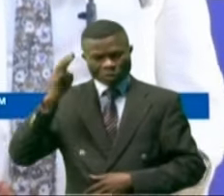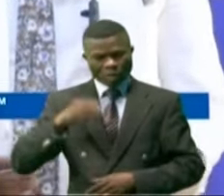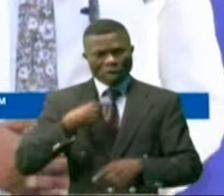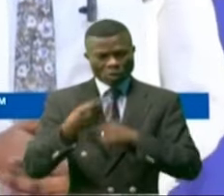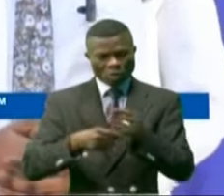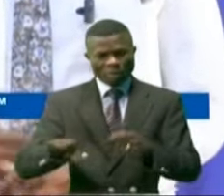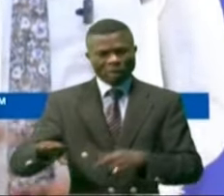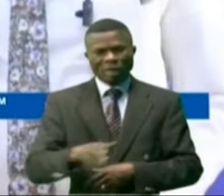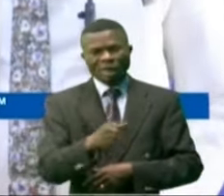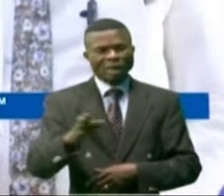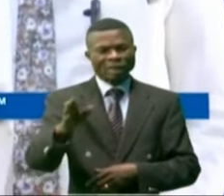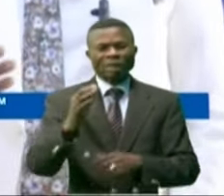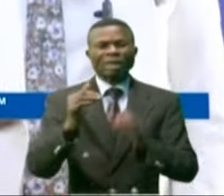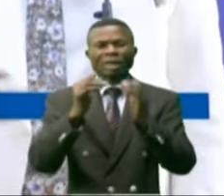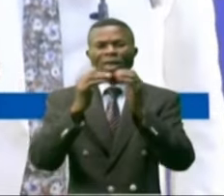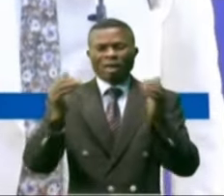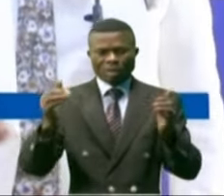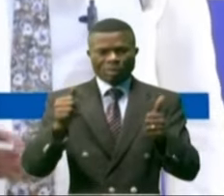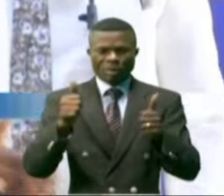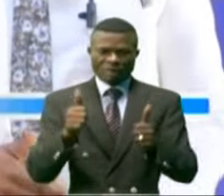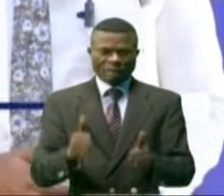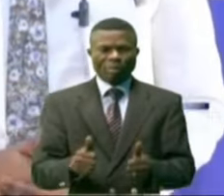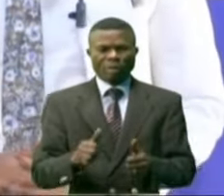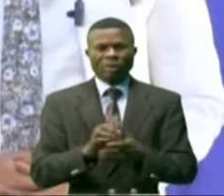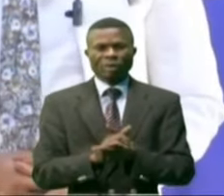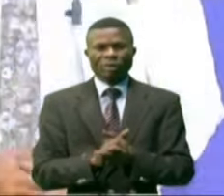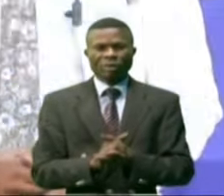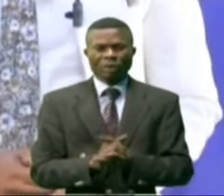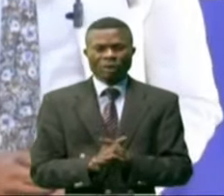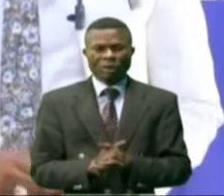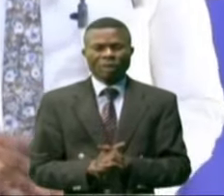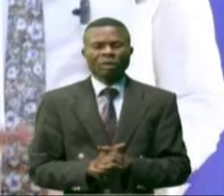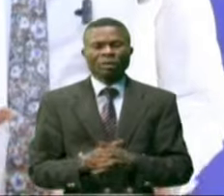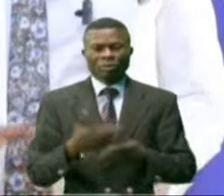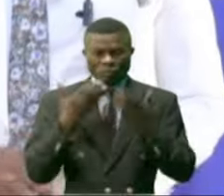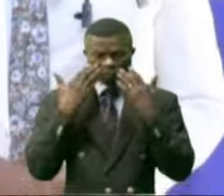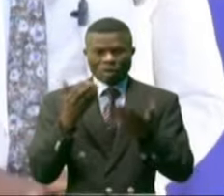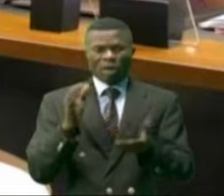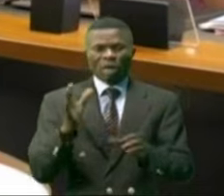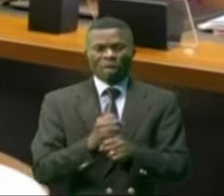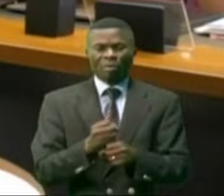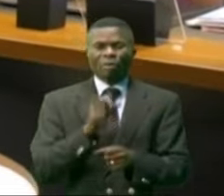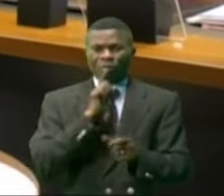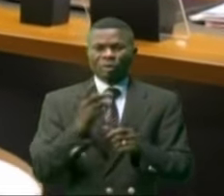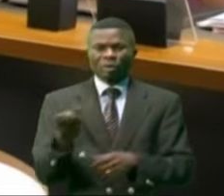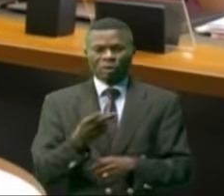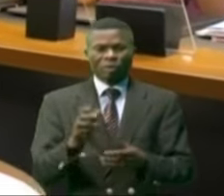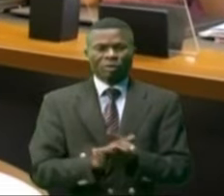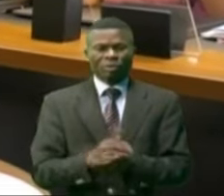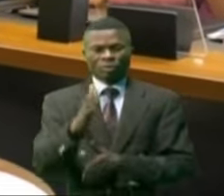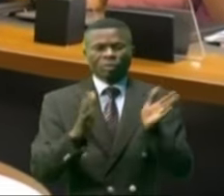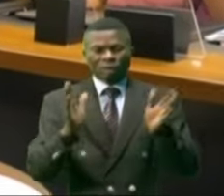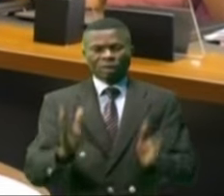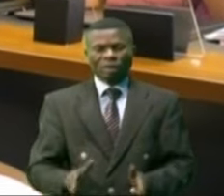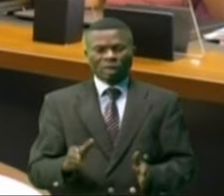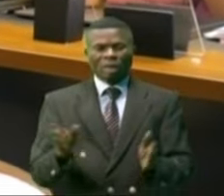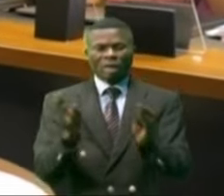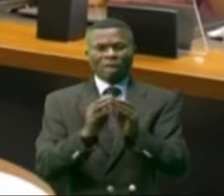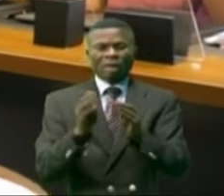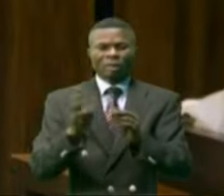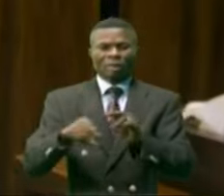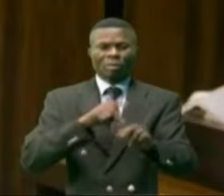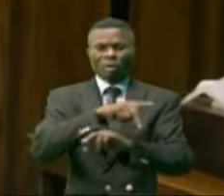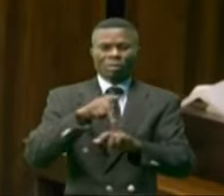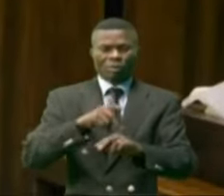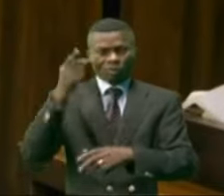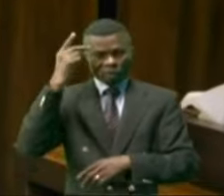occupations un peu, et que la situation de la situation de tiers soit effectivement arrivée. Les questeurs de l'Assemblée provinciale de Kinshasa